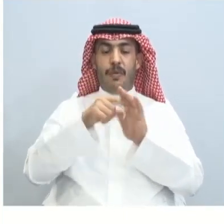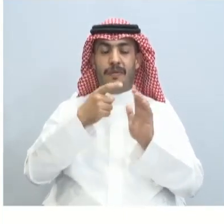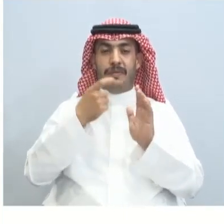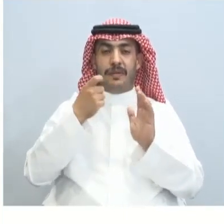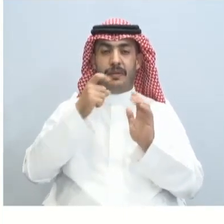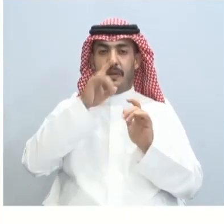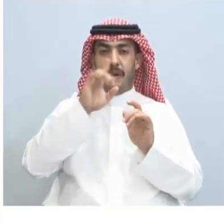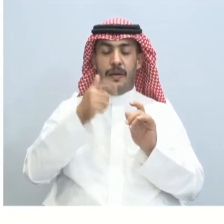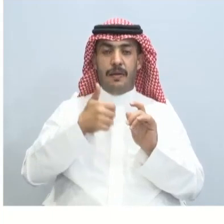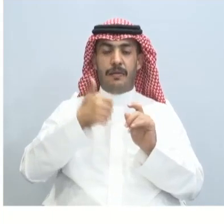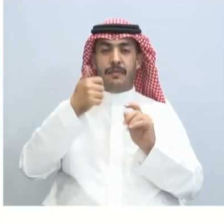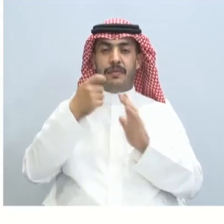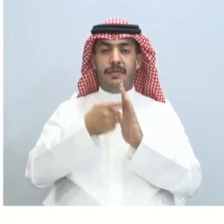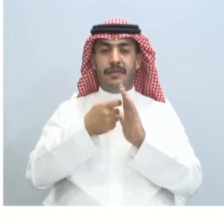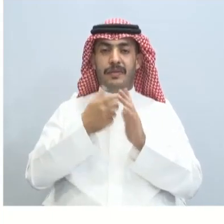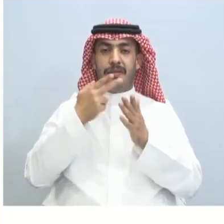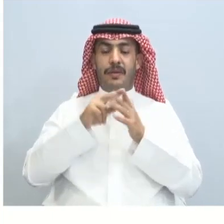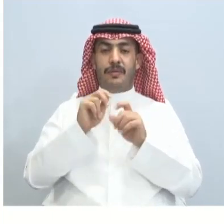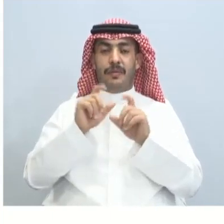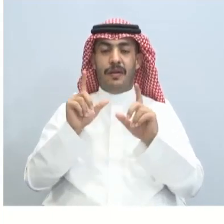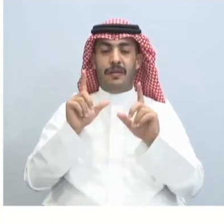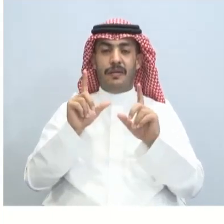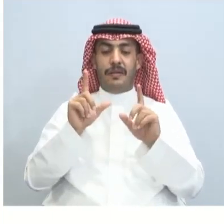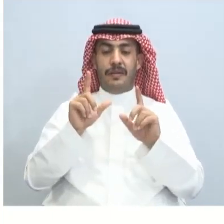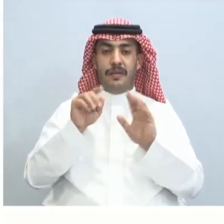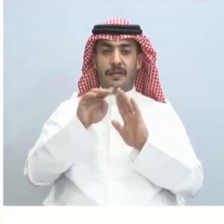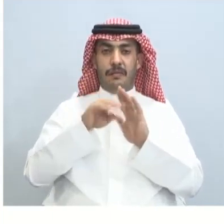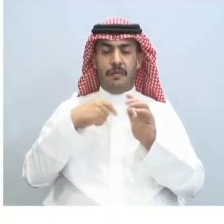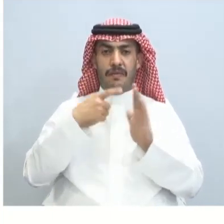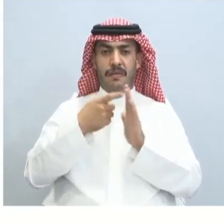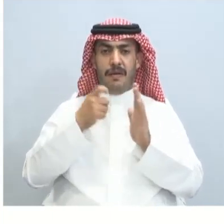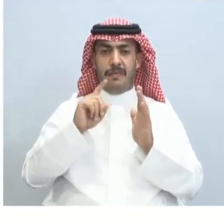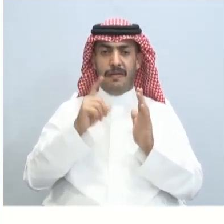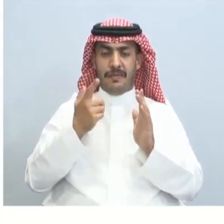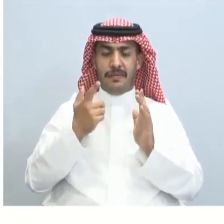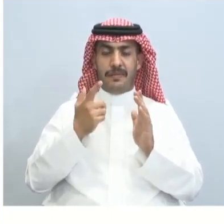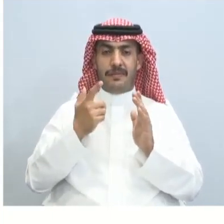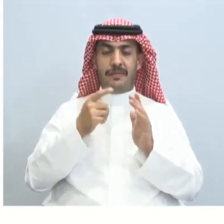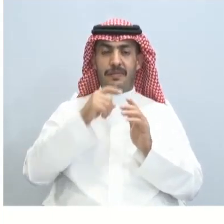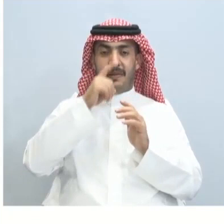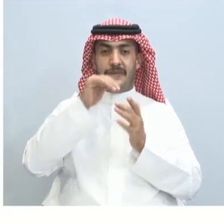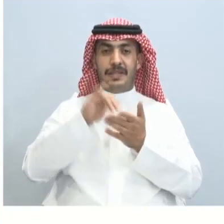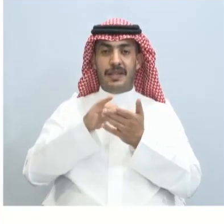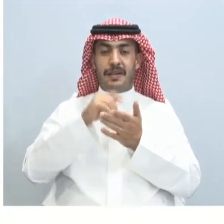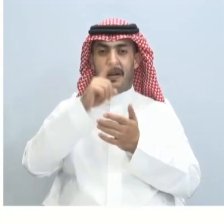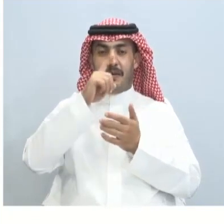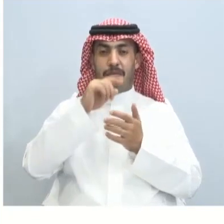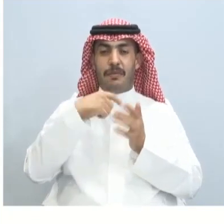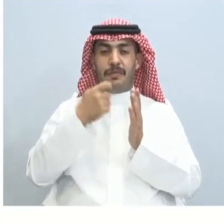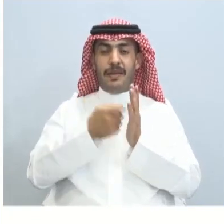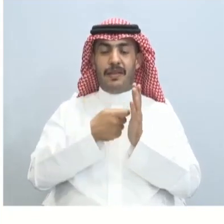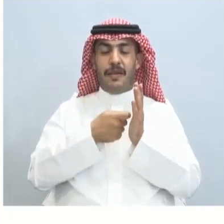لا يمكن ان نكتب رساله واضحه ونحن لا نفهم ما هو الموضوع اذا السكرتير لا يمكن ان